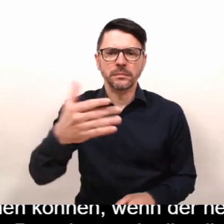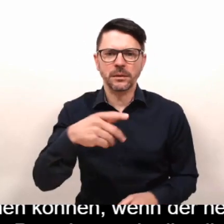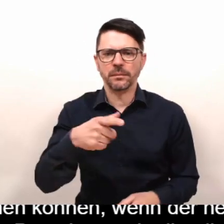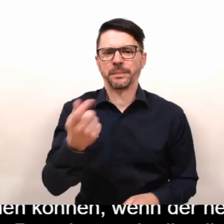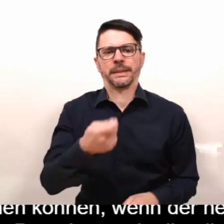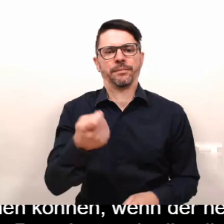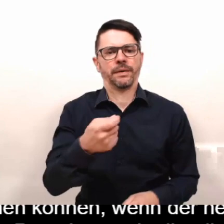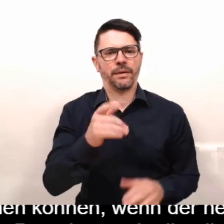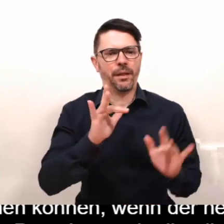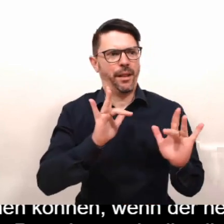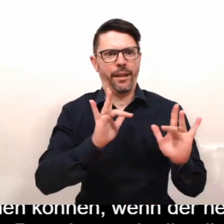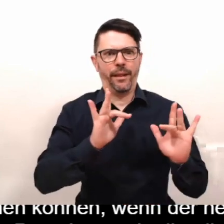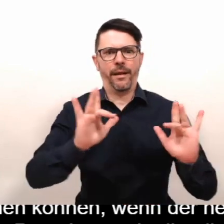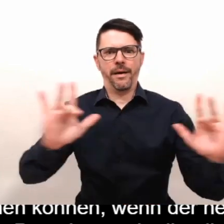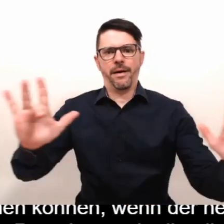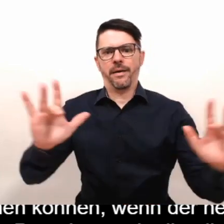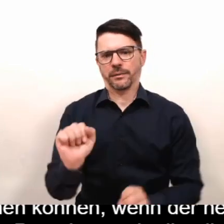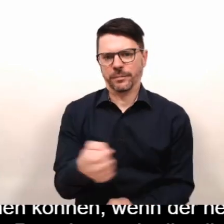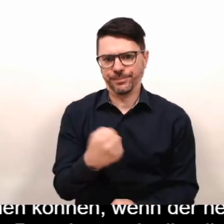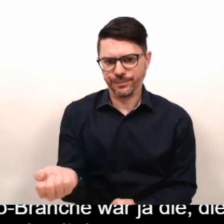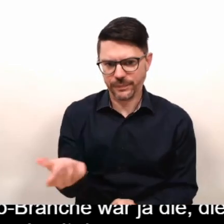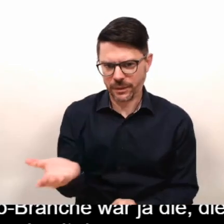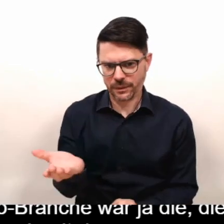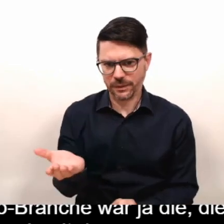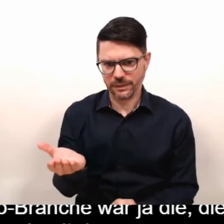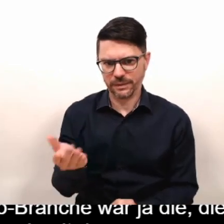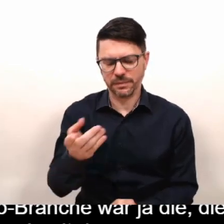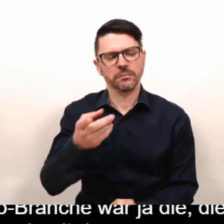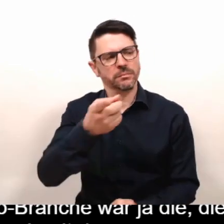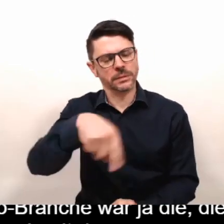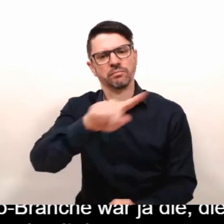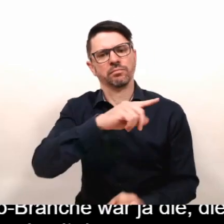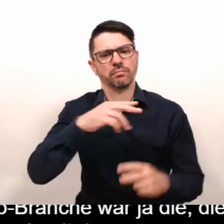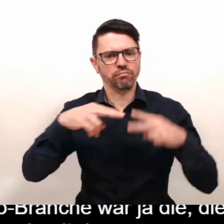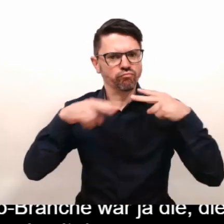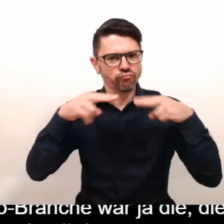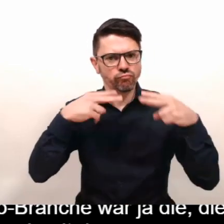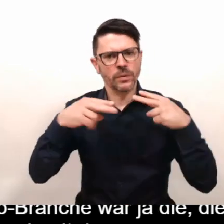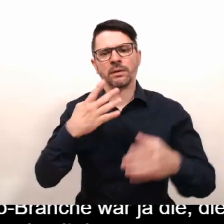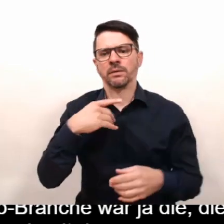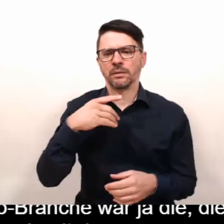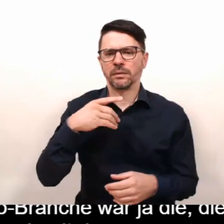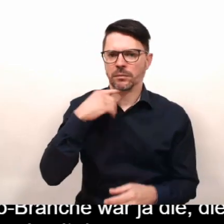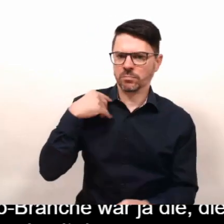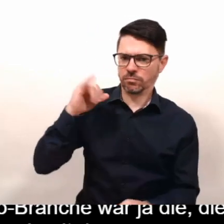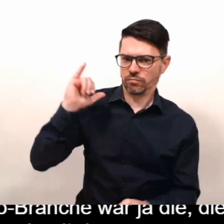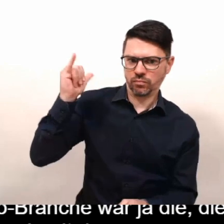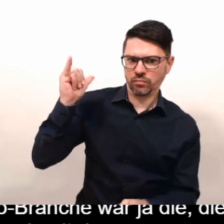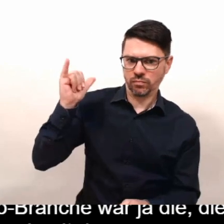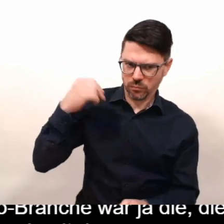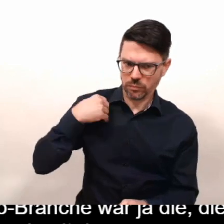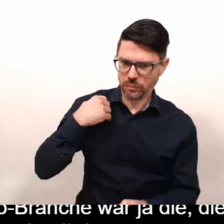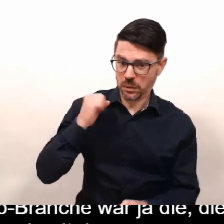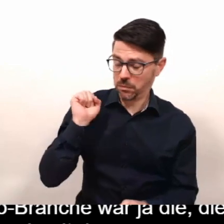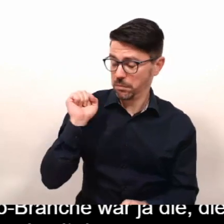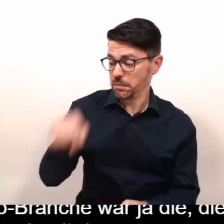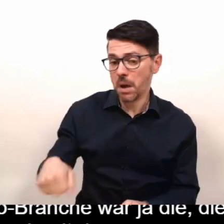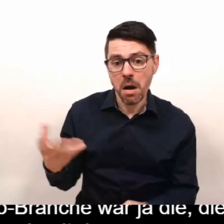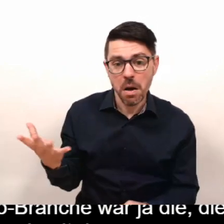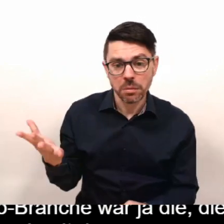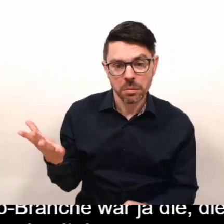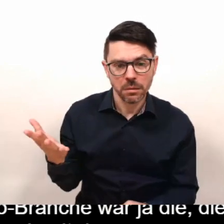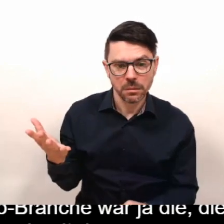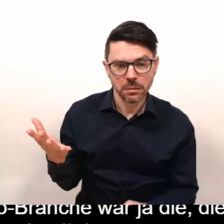Situation auch psychologisch so weit gedreht, dass wir mit dem Problem Corona umgehen gelernt haben,